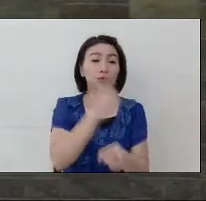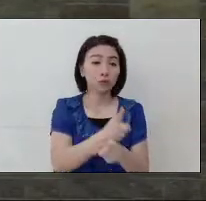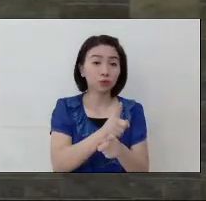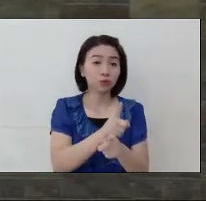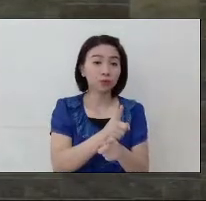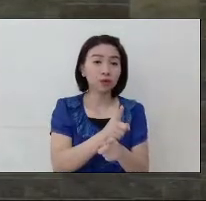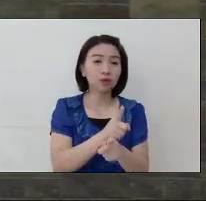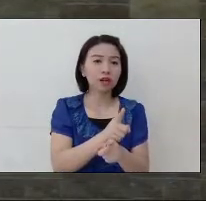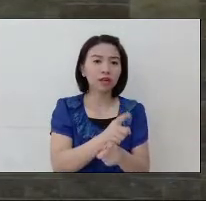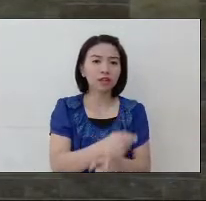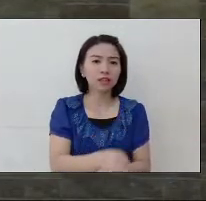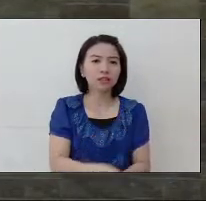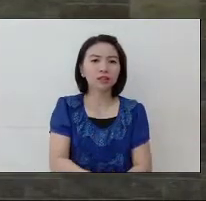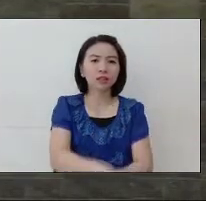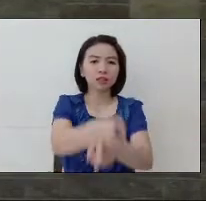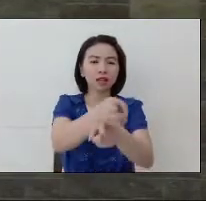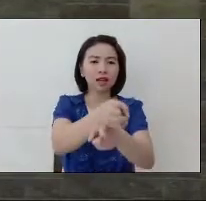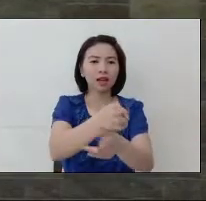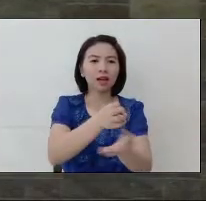honest, just,